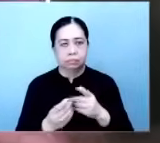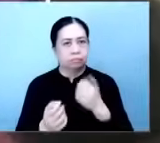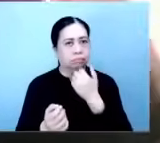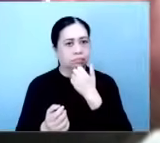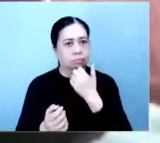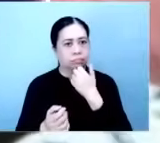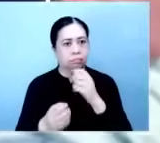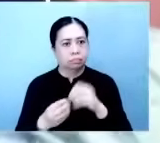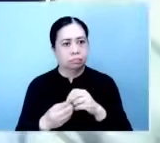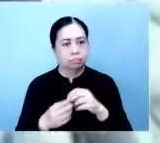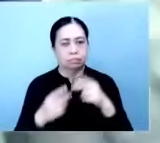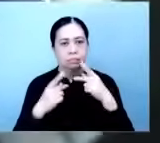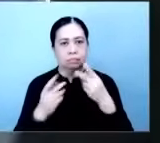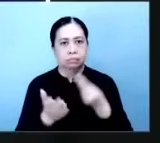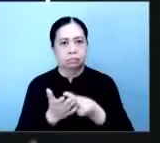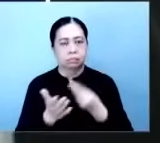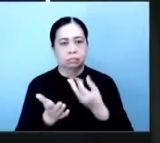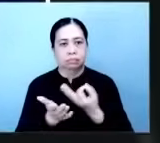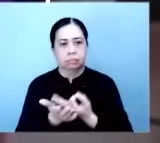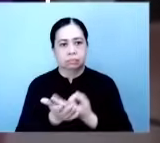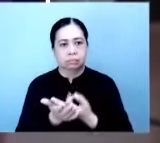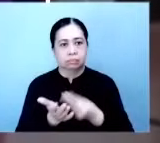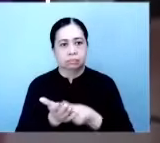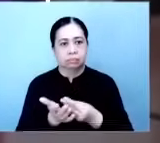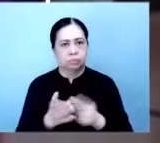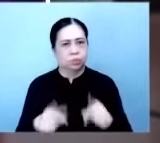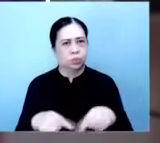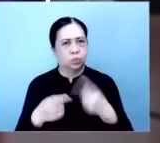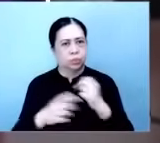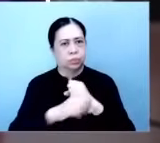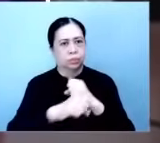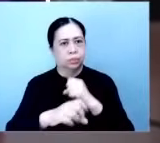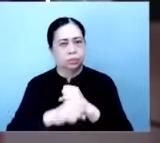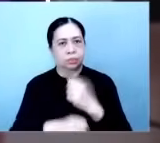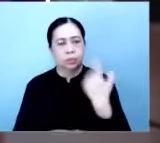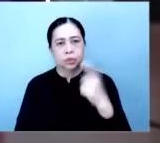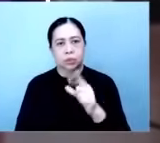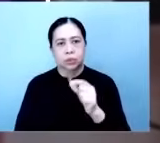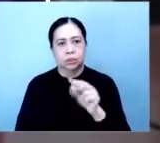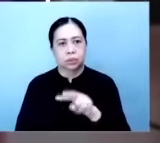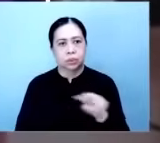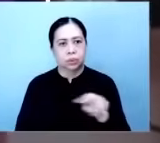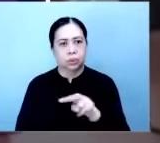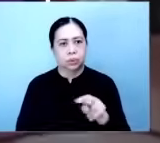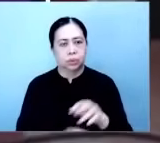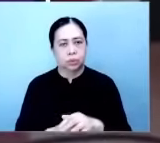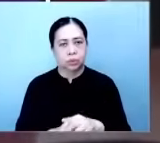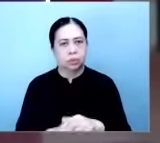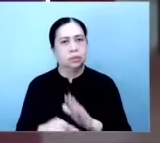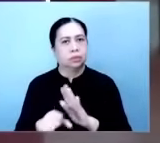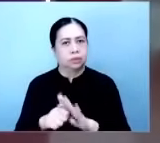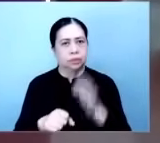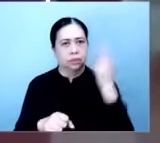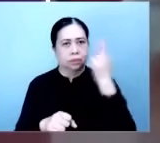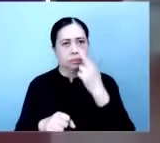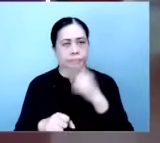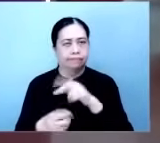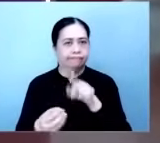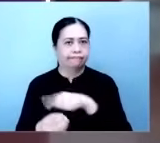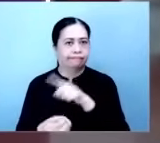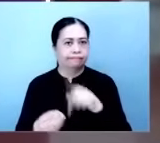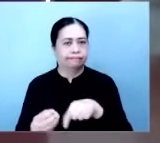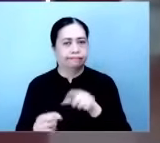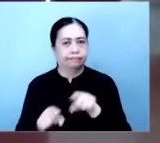ng public funds ni Mamba sa kasagsagan ng kampanya noong 2022. Sapat na raw yung basihan para i-disqualify si Mamba